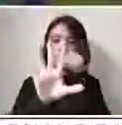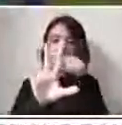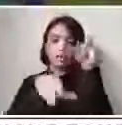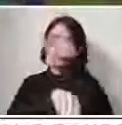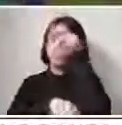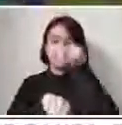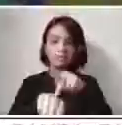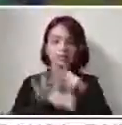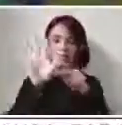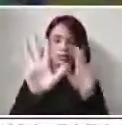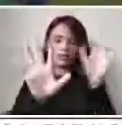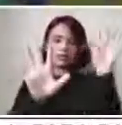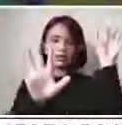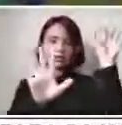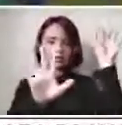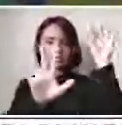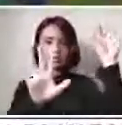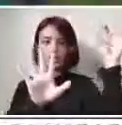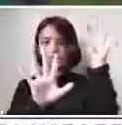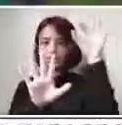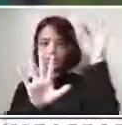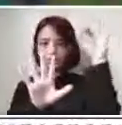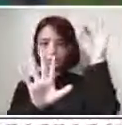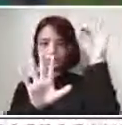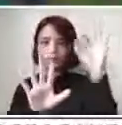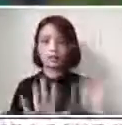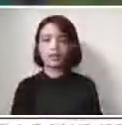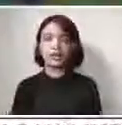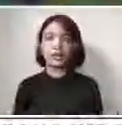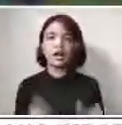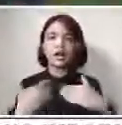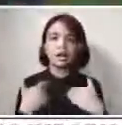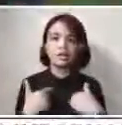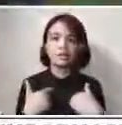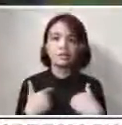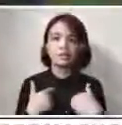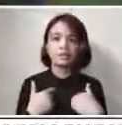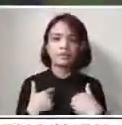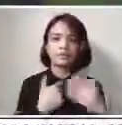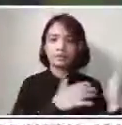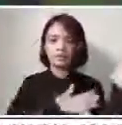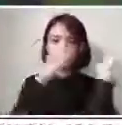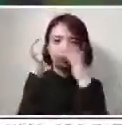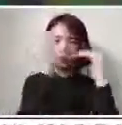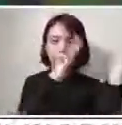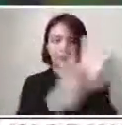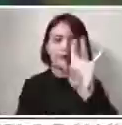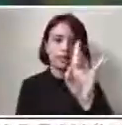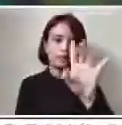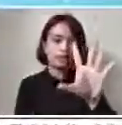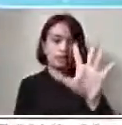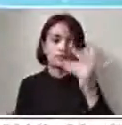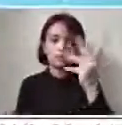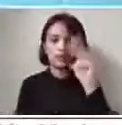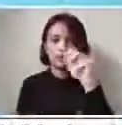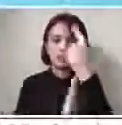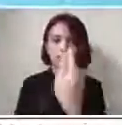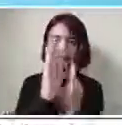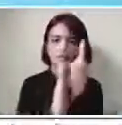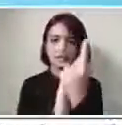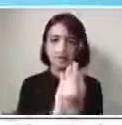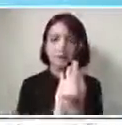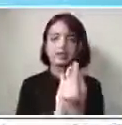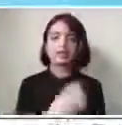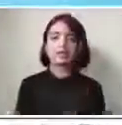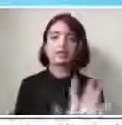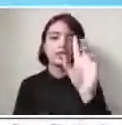region. Dito sa Luzon, cloudy skies with isolated rain showers and thunderstorms sa Batanes at Babuyan Islands. Samantalang improved weather